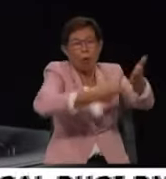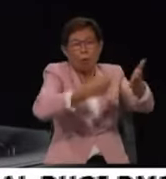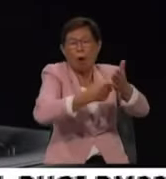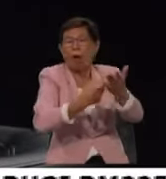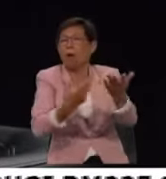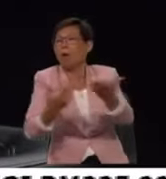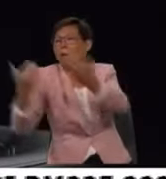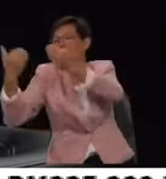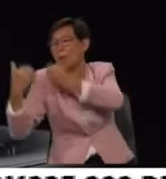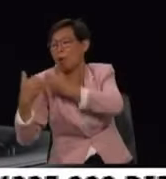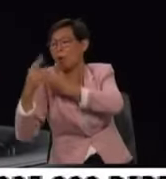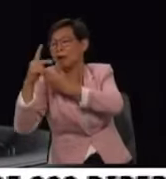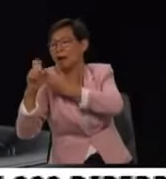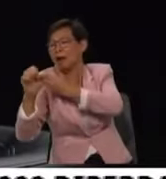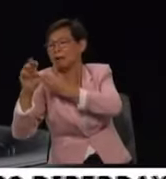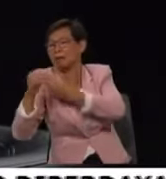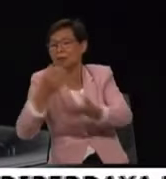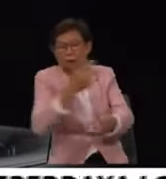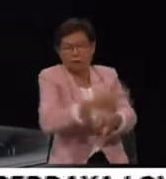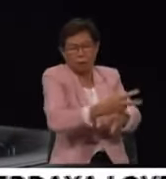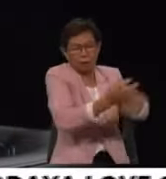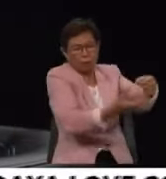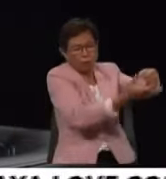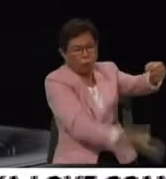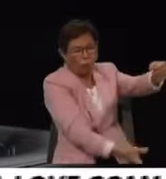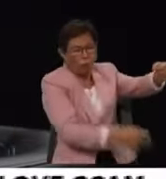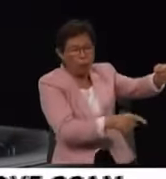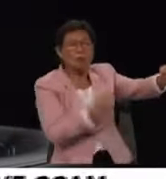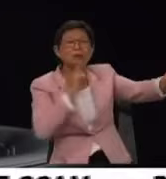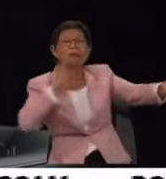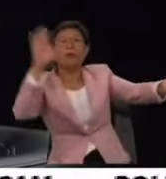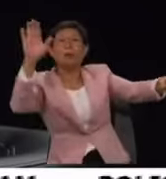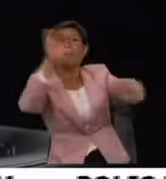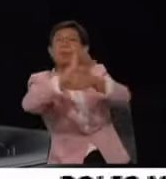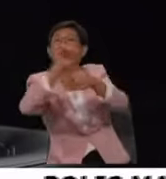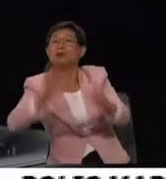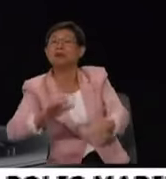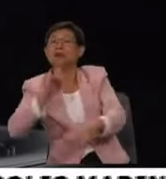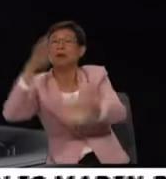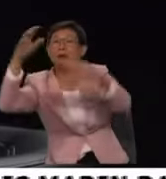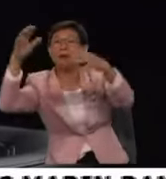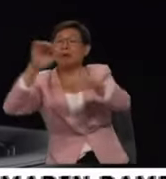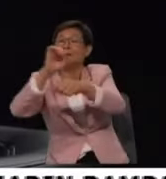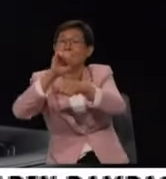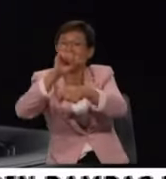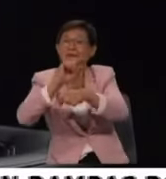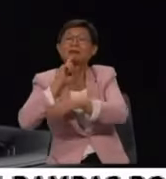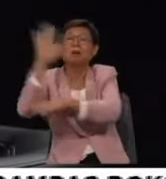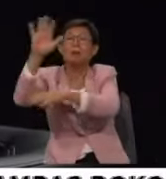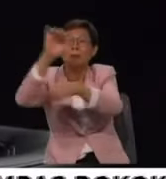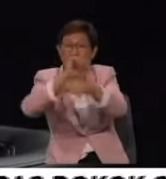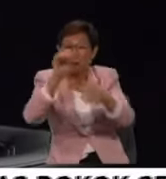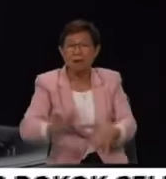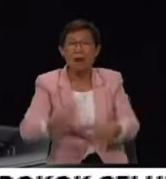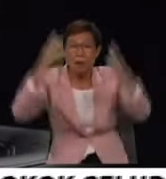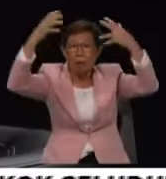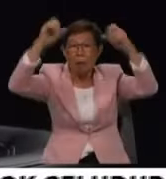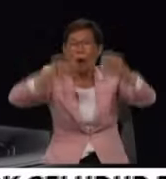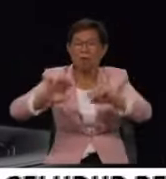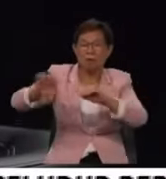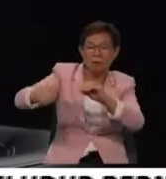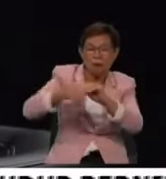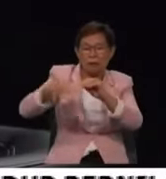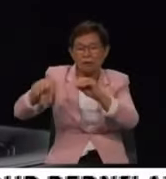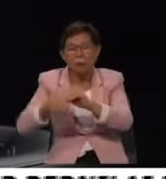su manusia adalah satu simpanan yang a memberi jaminan kepada warga kerja bahawa majikan akan gunakan simpanan ni untuk menambahkan